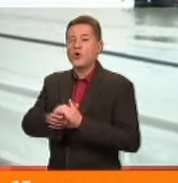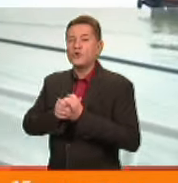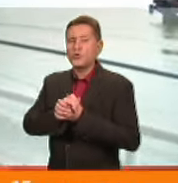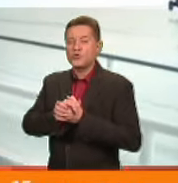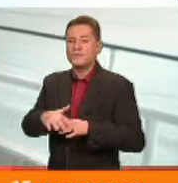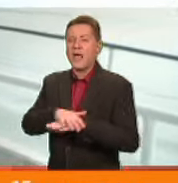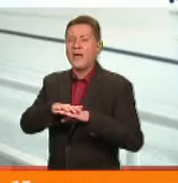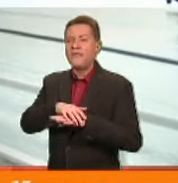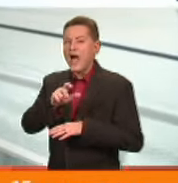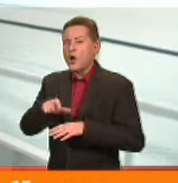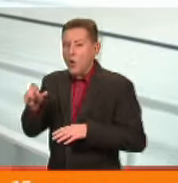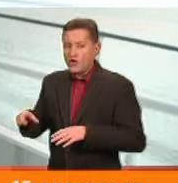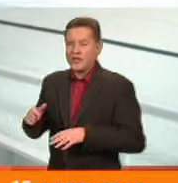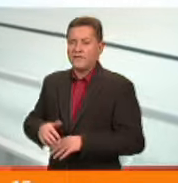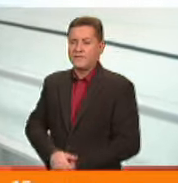правильно, говорит, а чего ссориться?